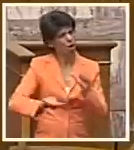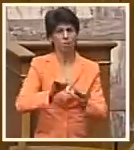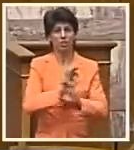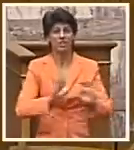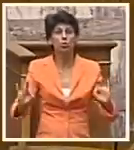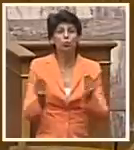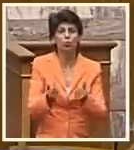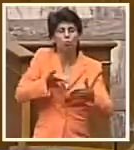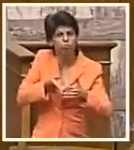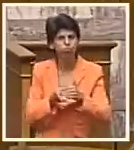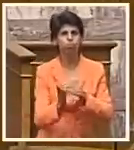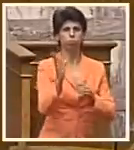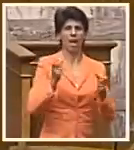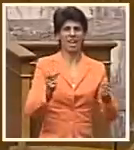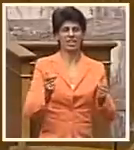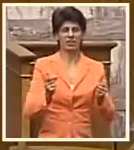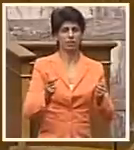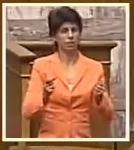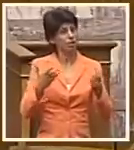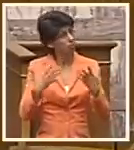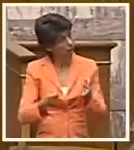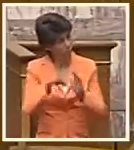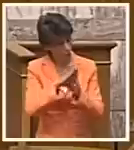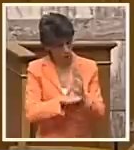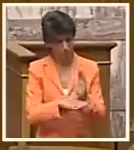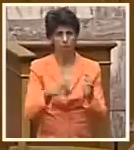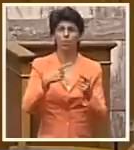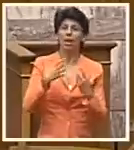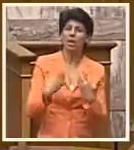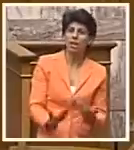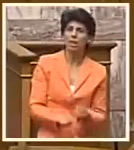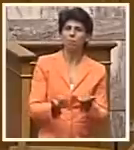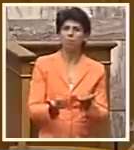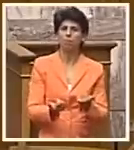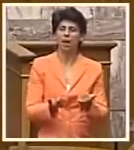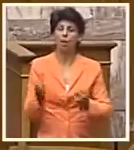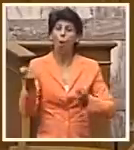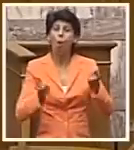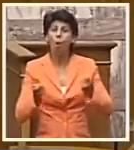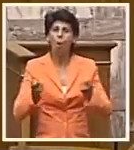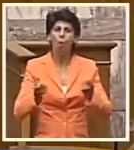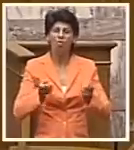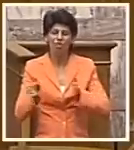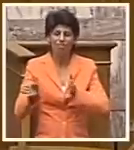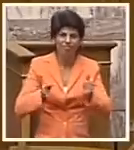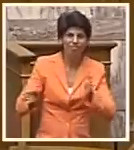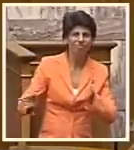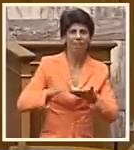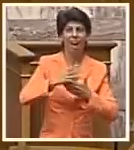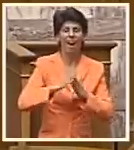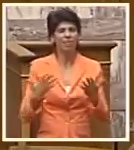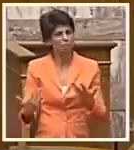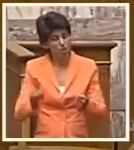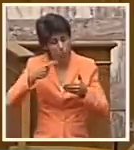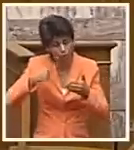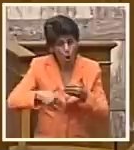βγούμε από την κρίση. Υπάρχει πρόγραμμα, υπάρχει οδικός χάρτης, υπάρχει προοπτική.